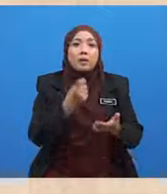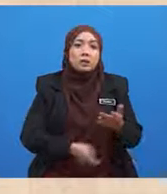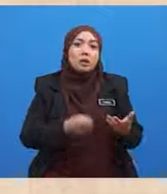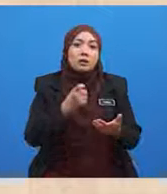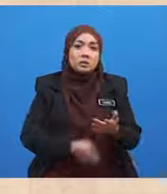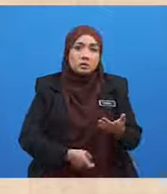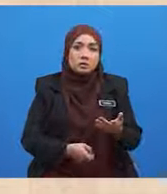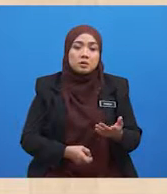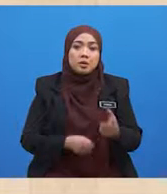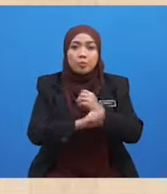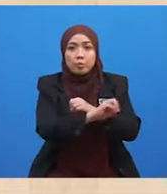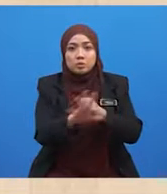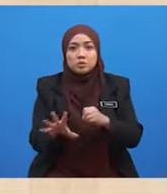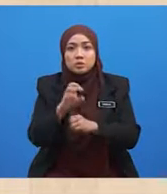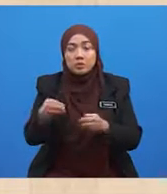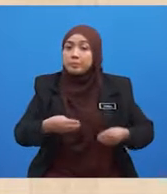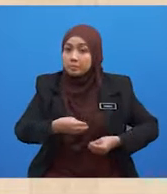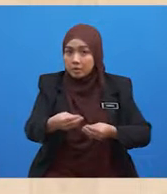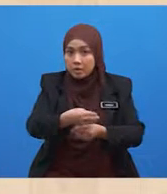dan pengedaran